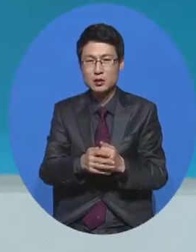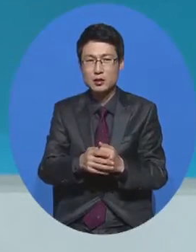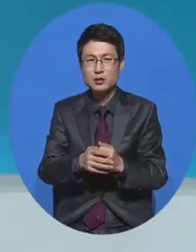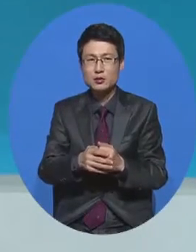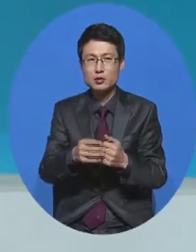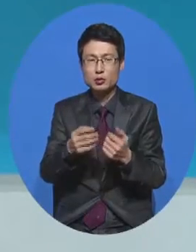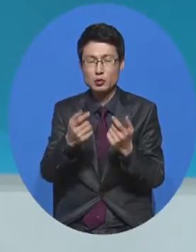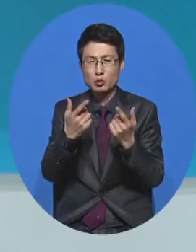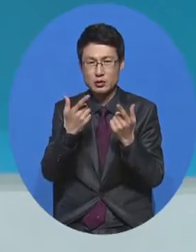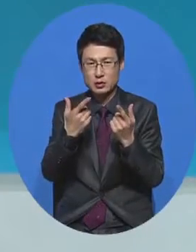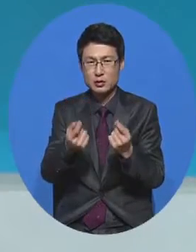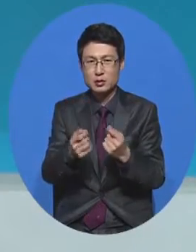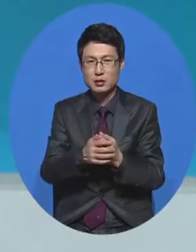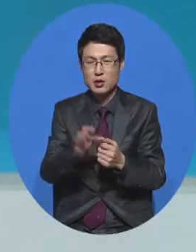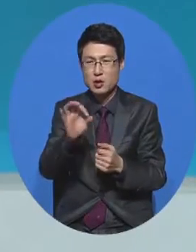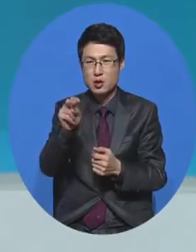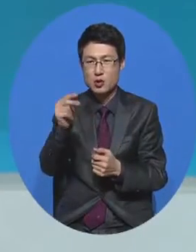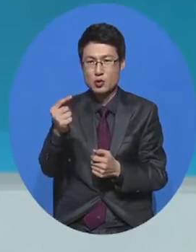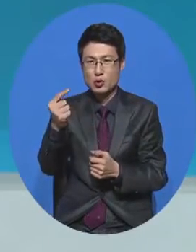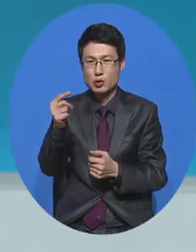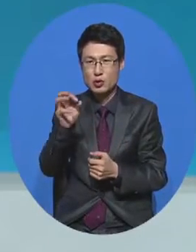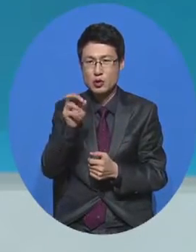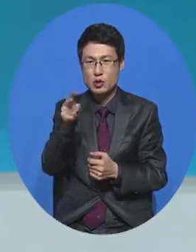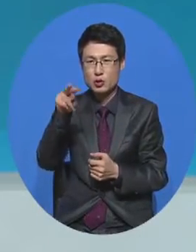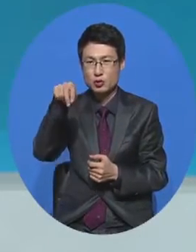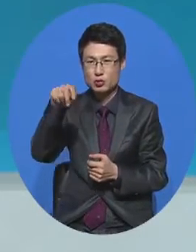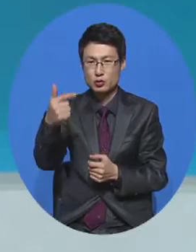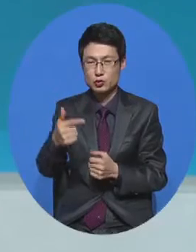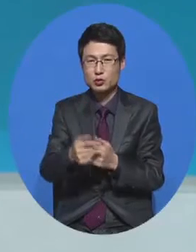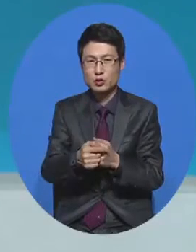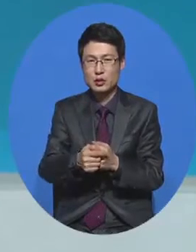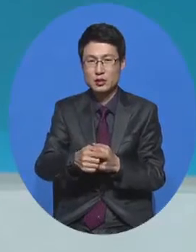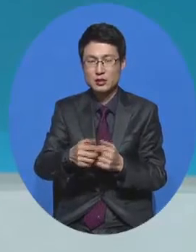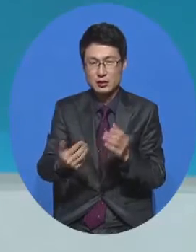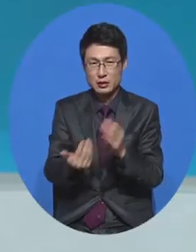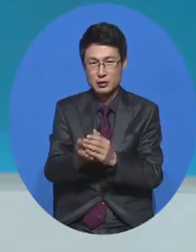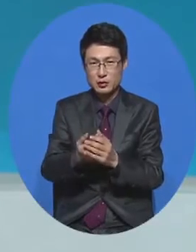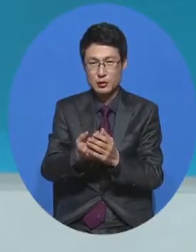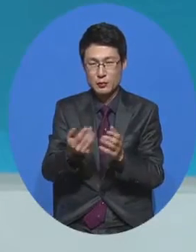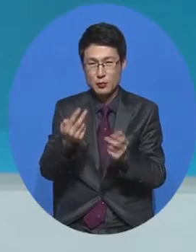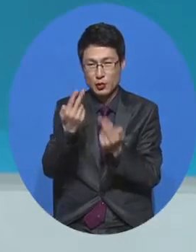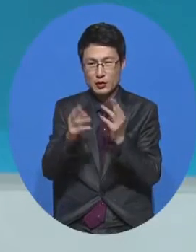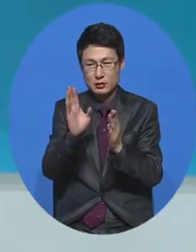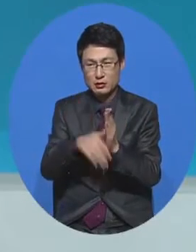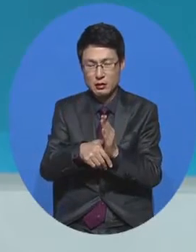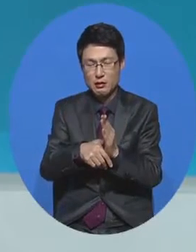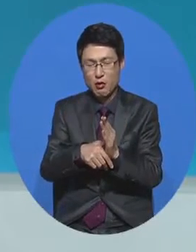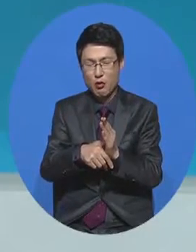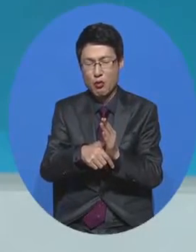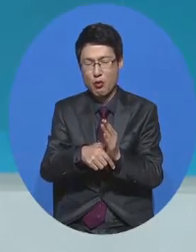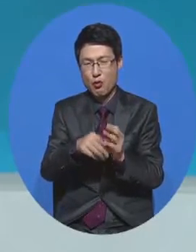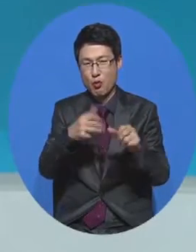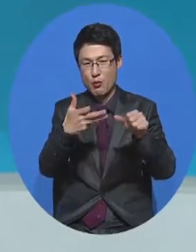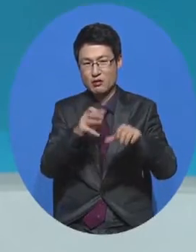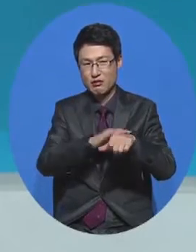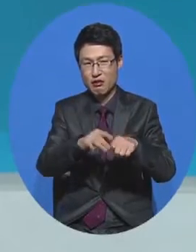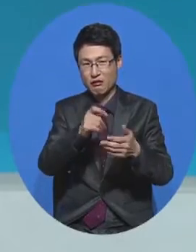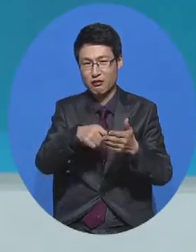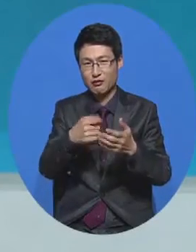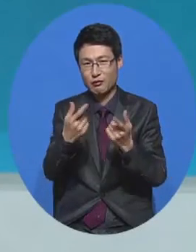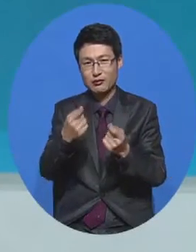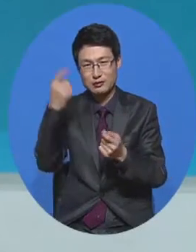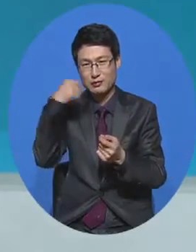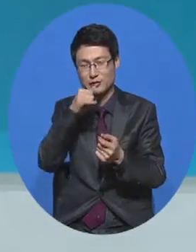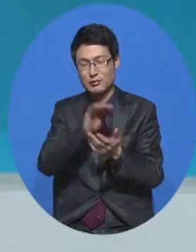그조차도 실제로는 여순사건 입장에서 하면은 부러운 것이죠 아니 왜냐하면 은 2교